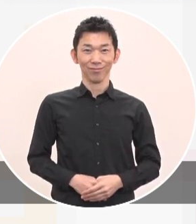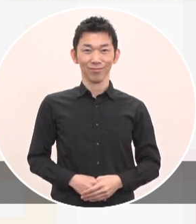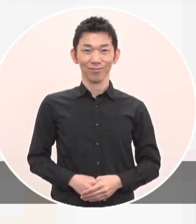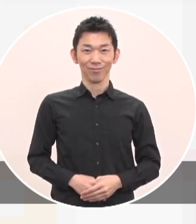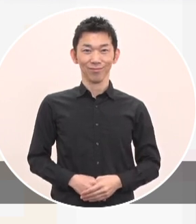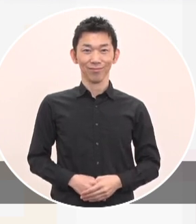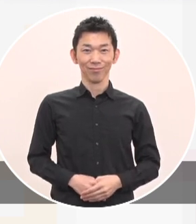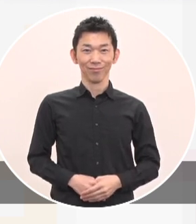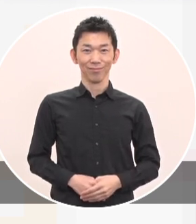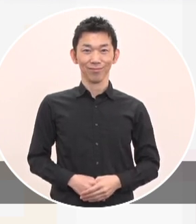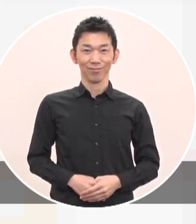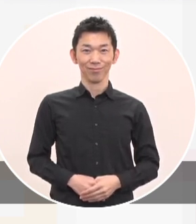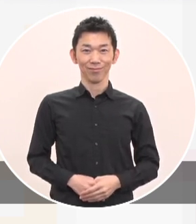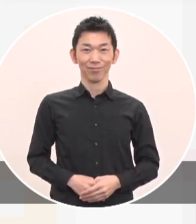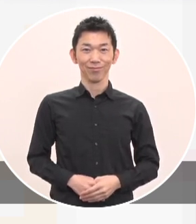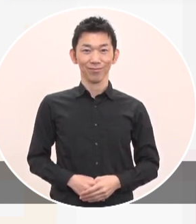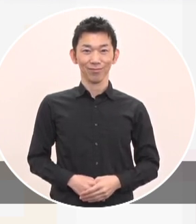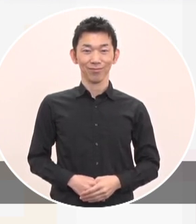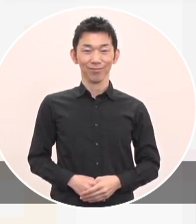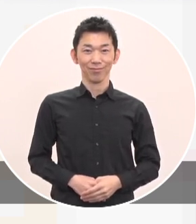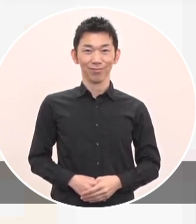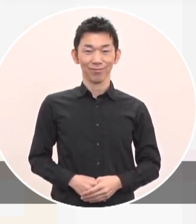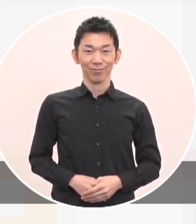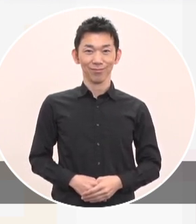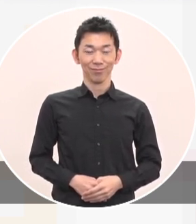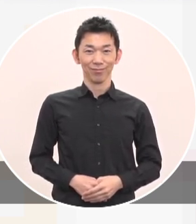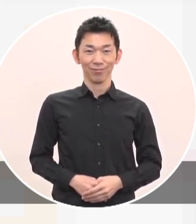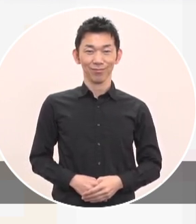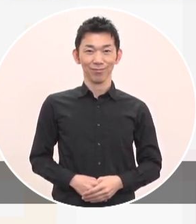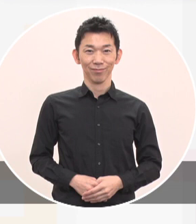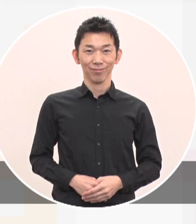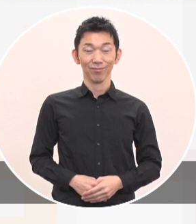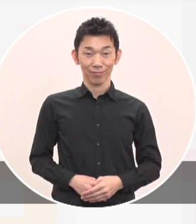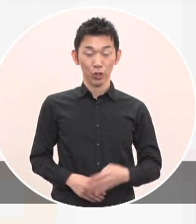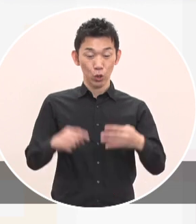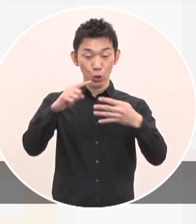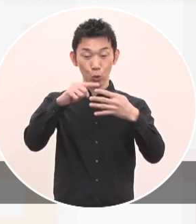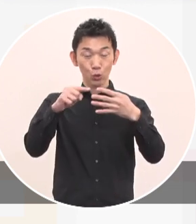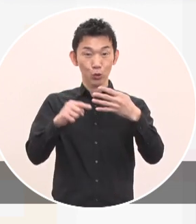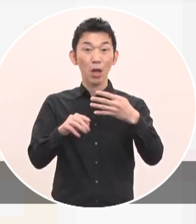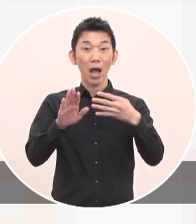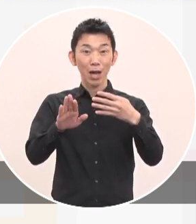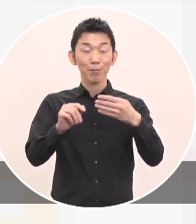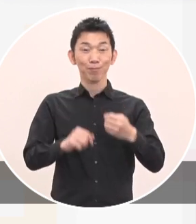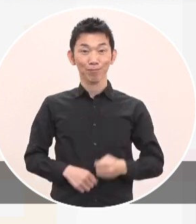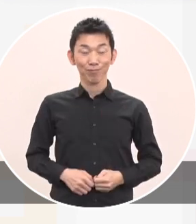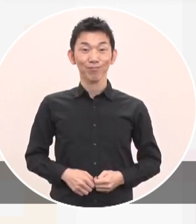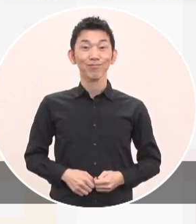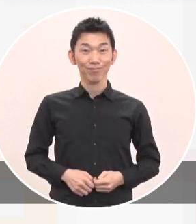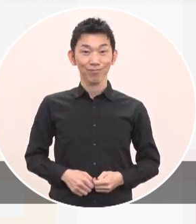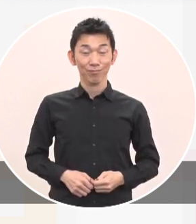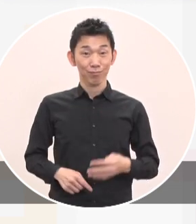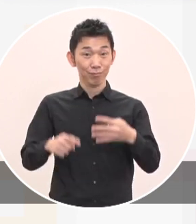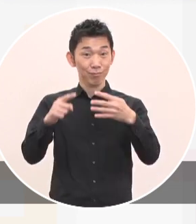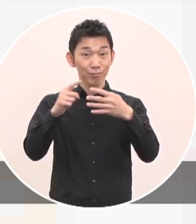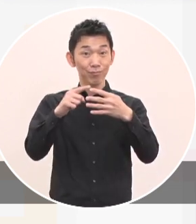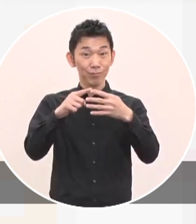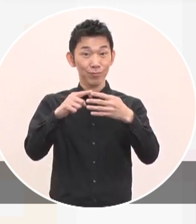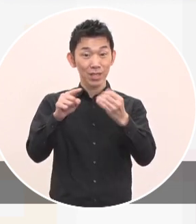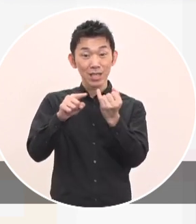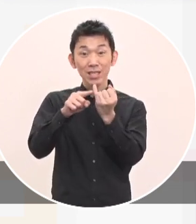期学童期の4つの段階に分かれますそれぞれについて簡単に説明させて頂きますと